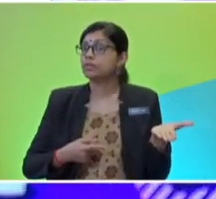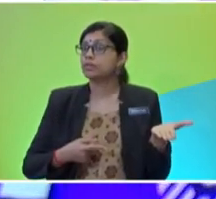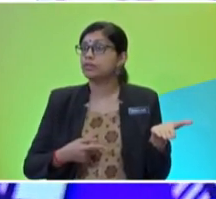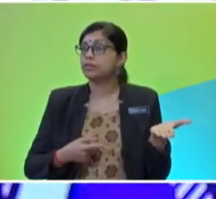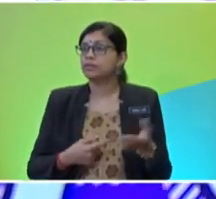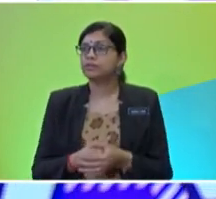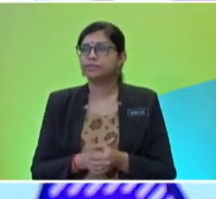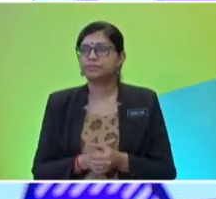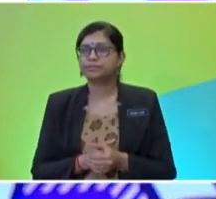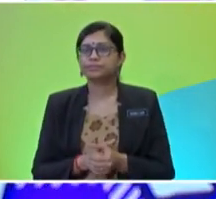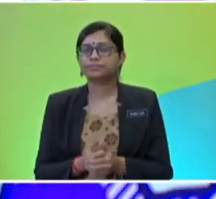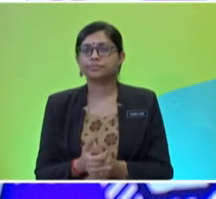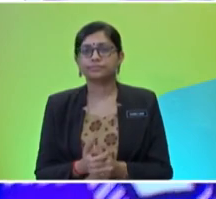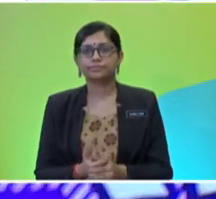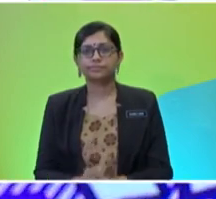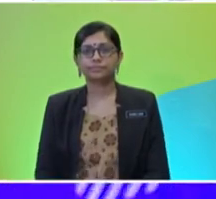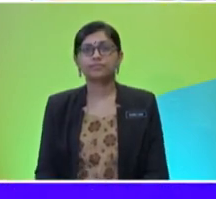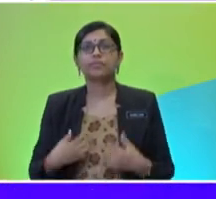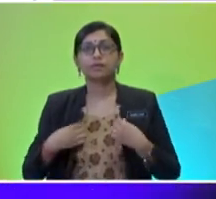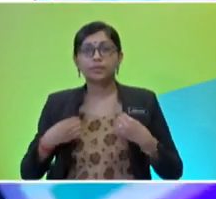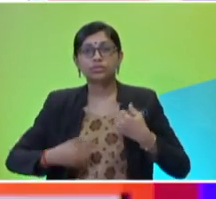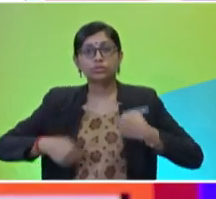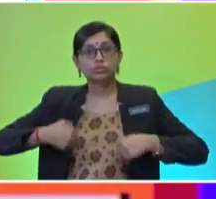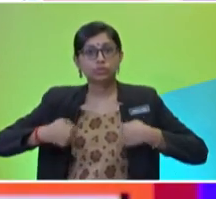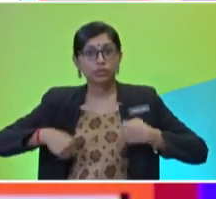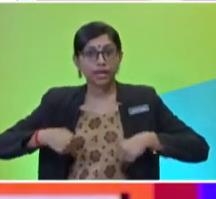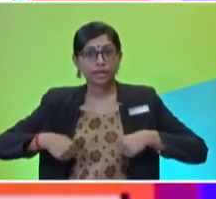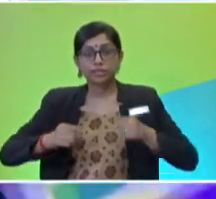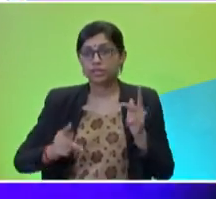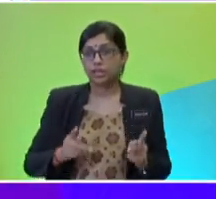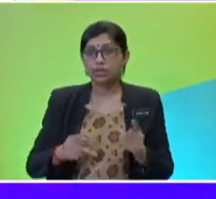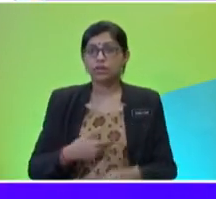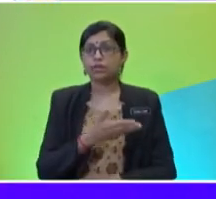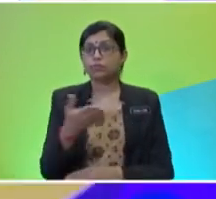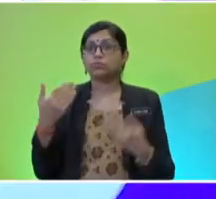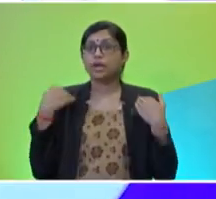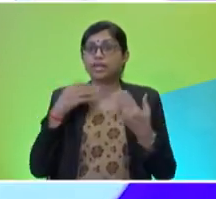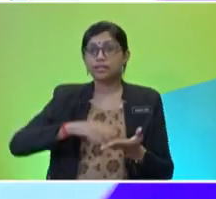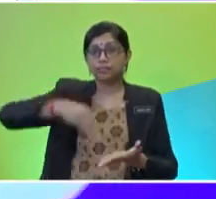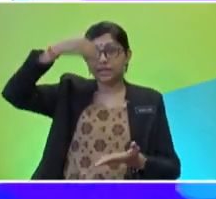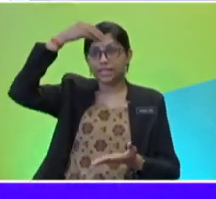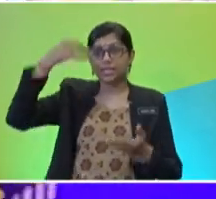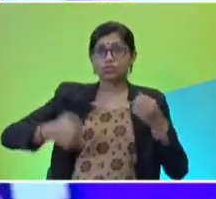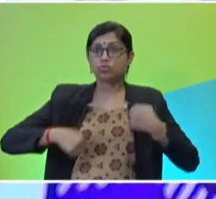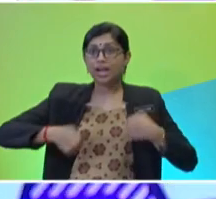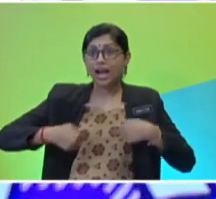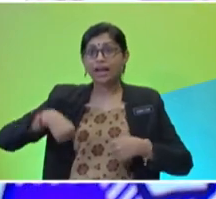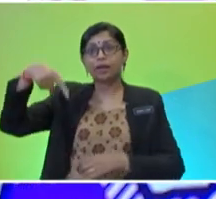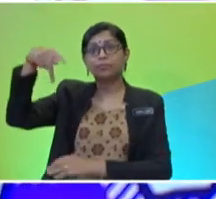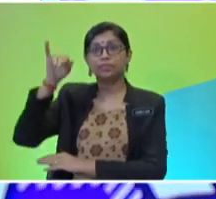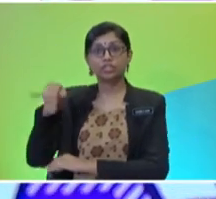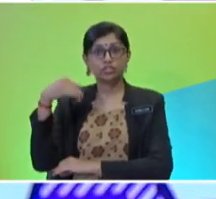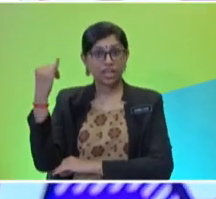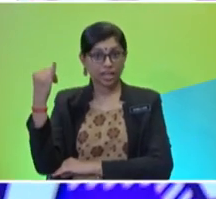sebut Abang Akmal. Ini adalah baju sukan bila adanya bagi mata pelajaran pendidikan jasmani, cikgu. Ya, betul.